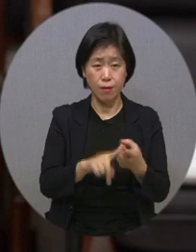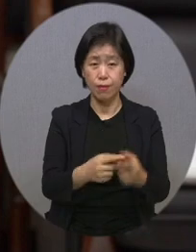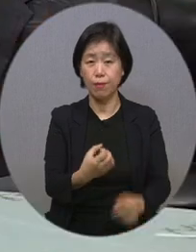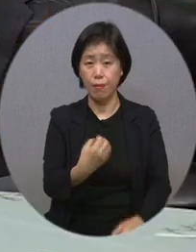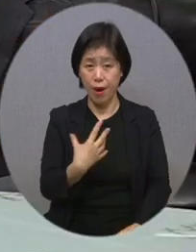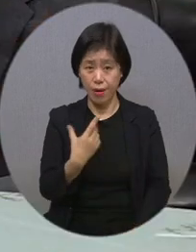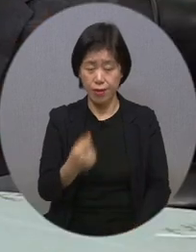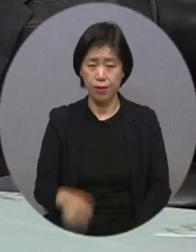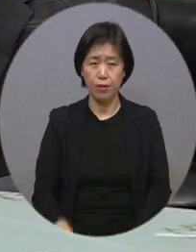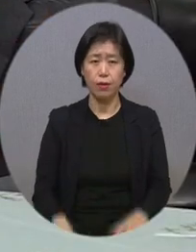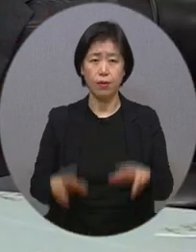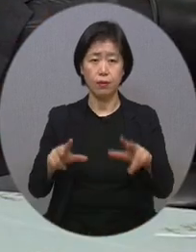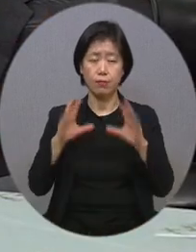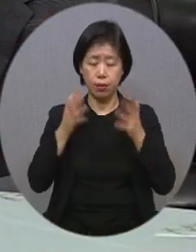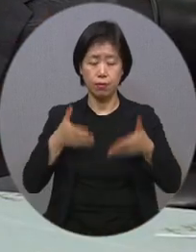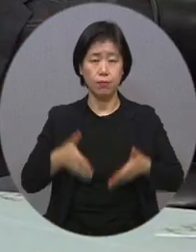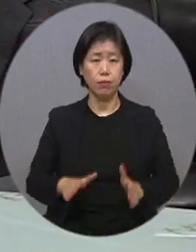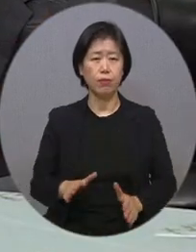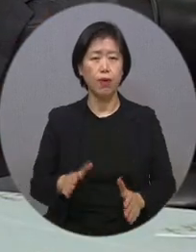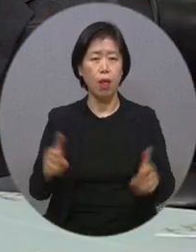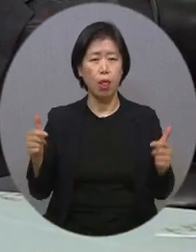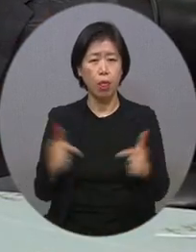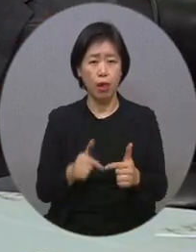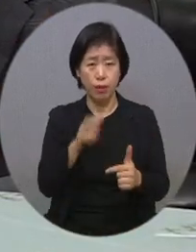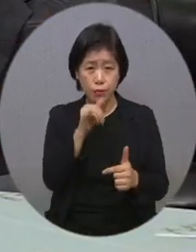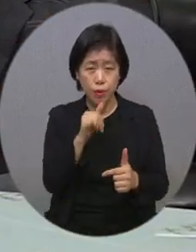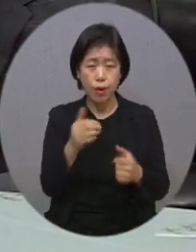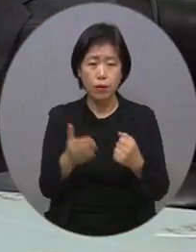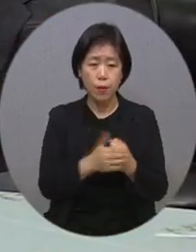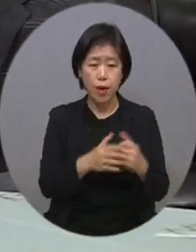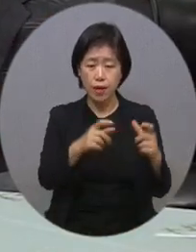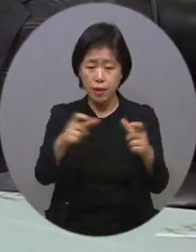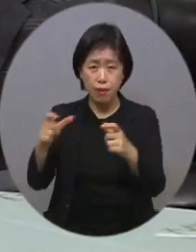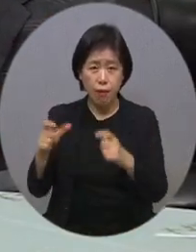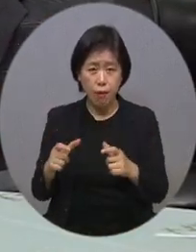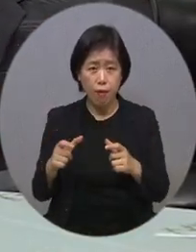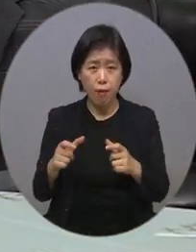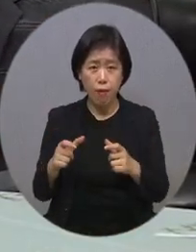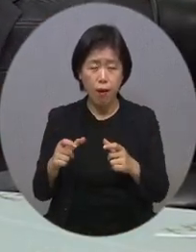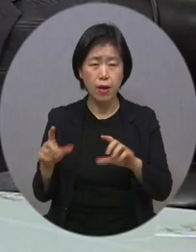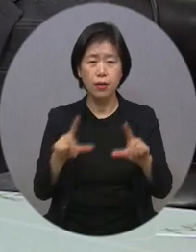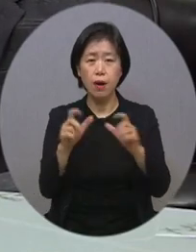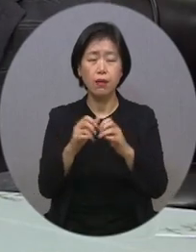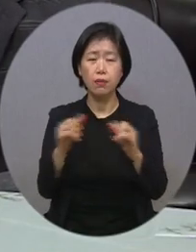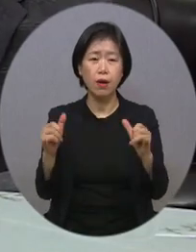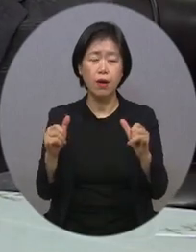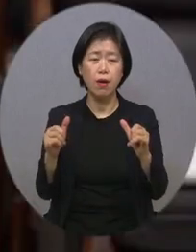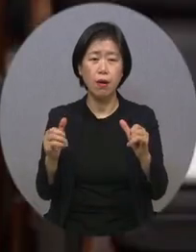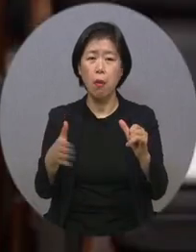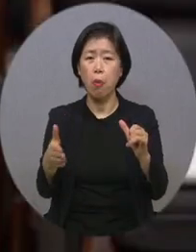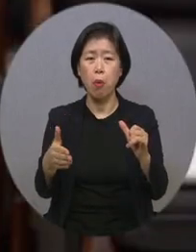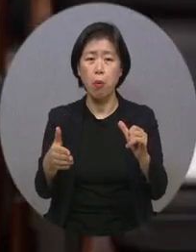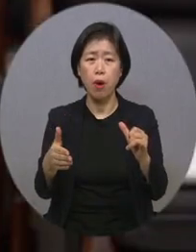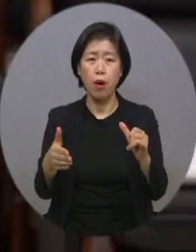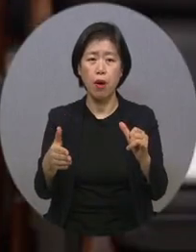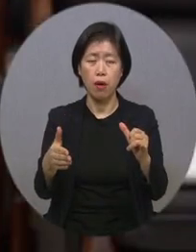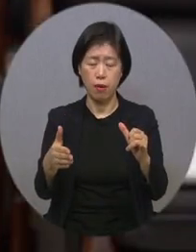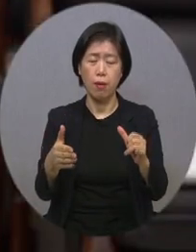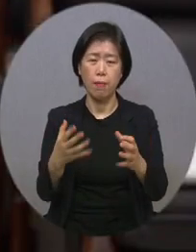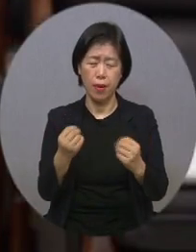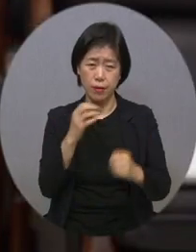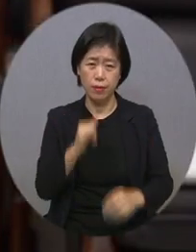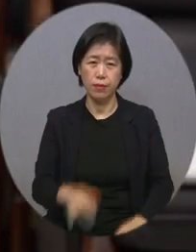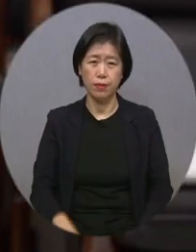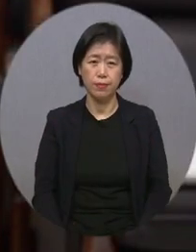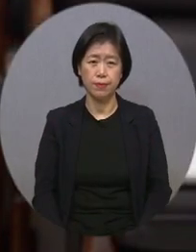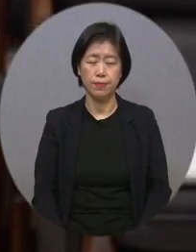굉장히 저조하고 예, 그러다 맞습니다. 보니까 지역 소멸로 이어지고, 그래도 군산시는 시니까 좀 덜하지만 굉장히 지역 소멸 문제가